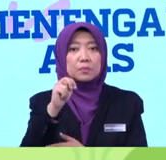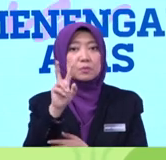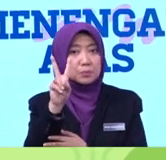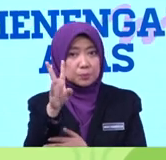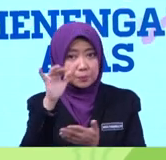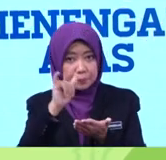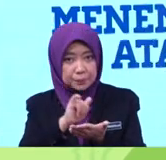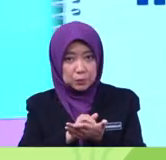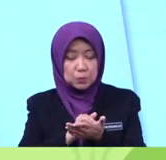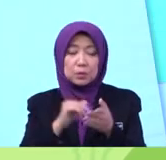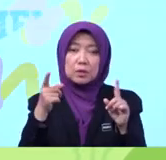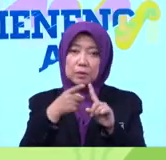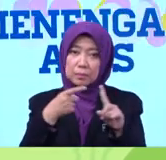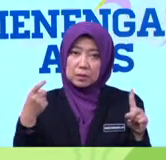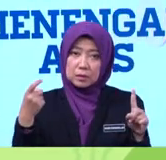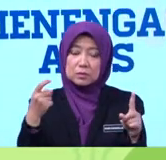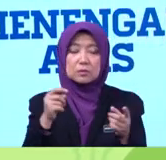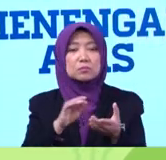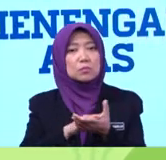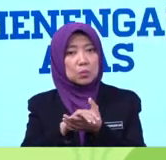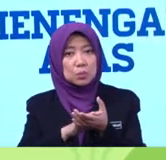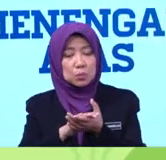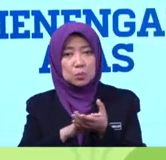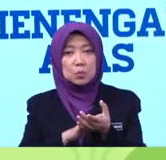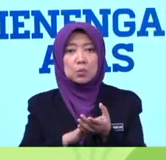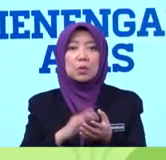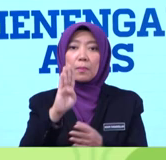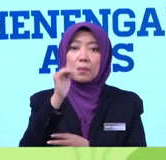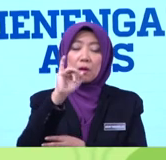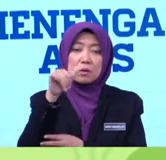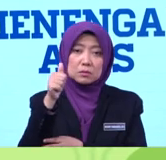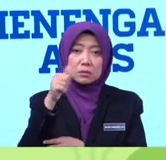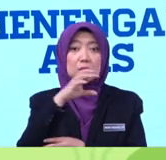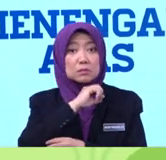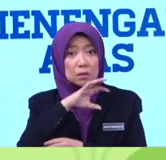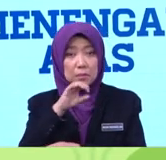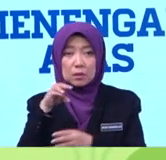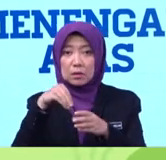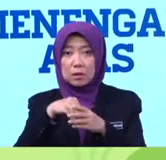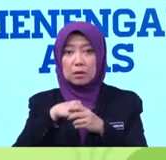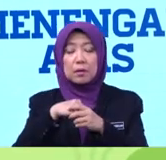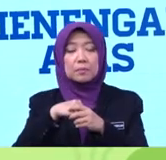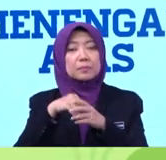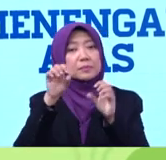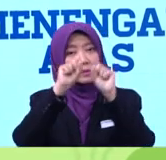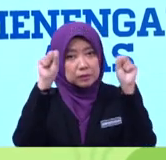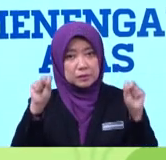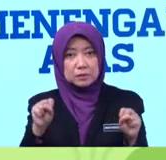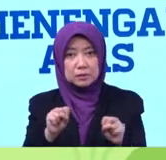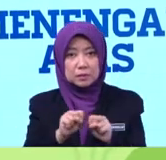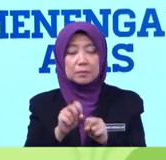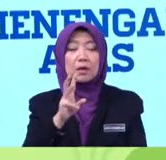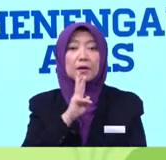daripada detergen Dan Sampah ke dalam suatu ekosistem akuatik yaitu